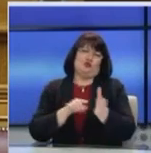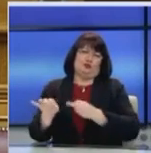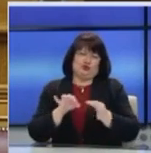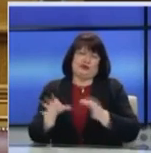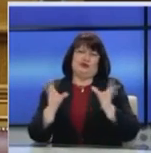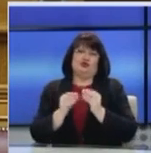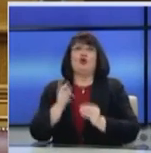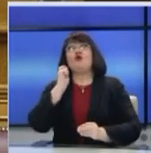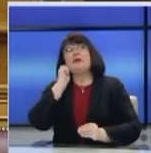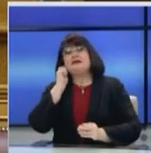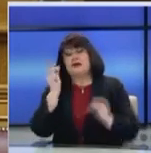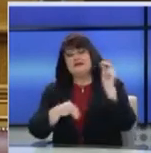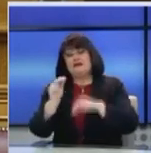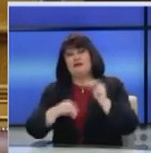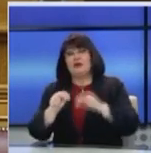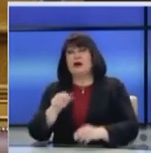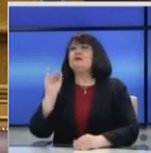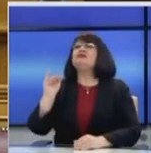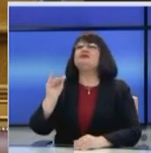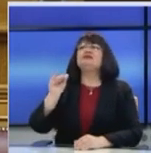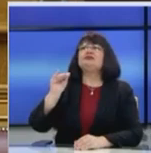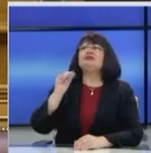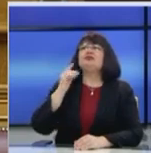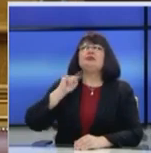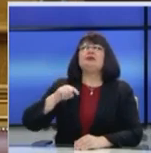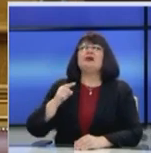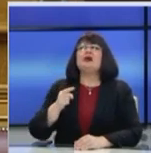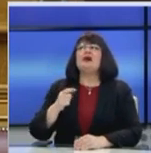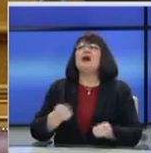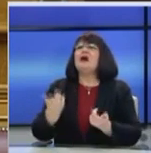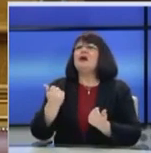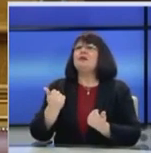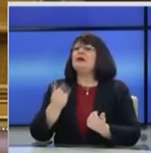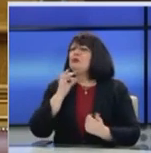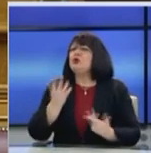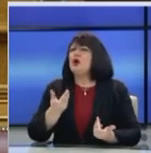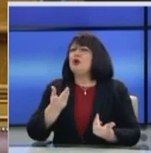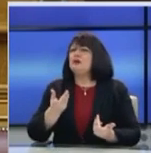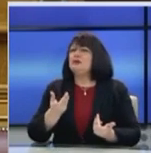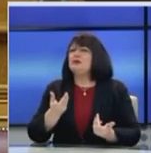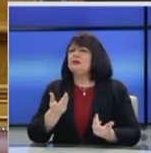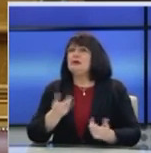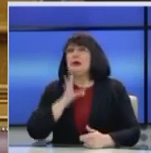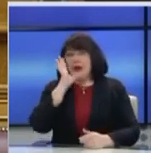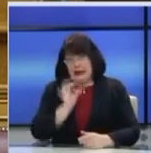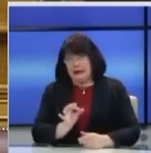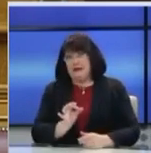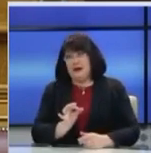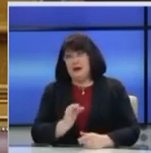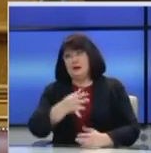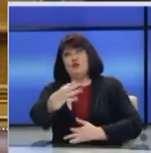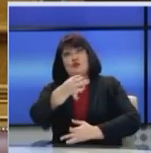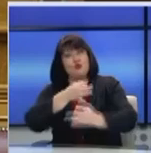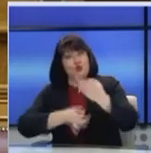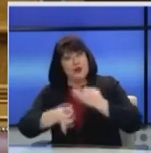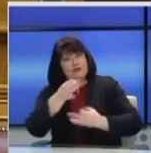νόμου, μάλιστα με ονομαστική ψηφοφορία. Γιατί δεν το κάνατε, κύριε Τσίπρα? Γιατί δεν το κάνατε? Είναι αλήθεια αυτό